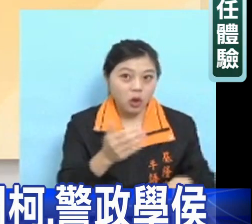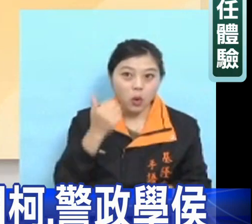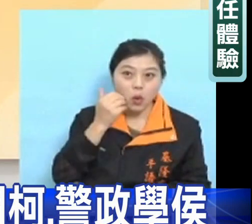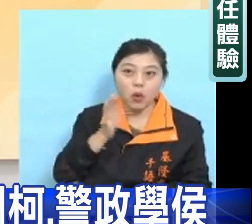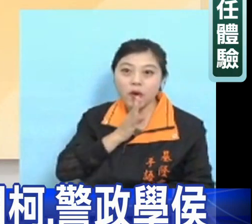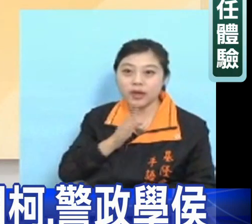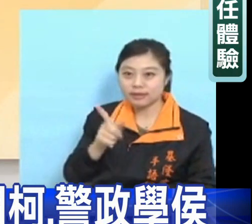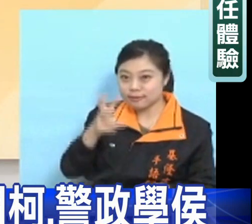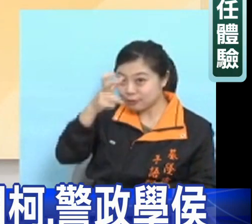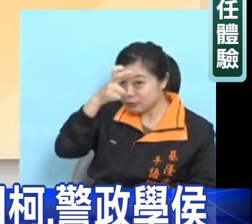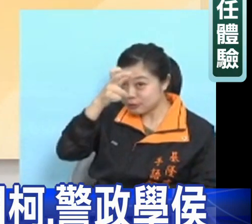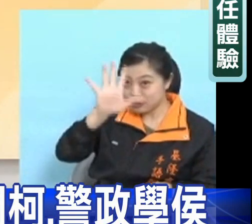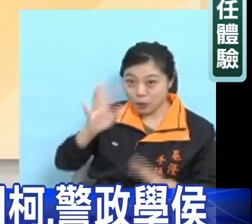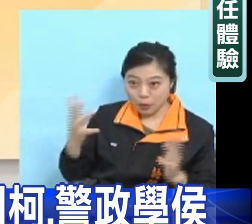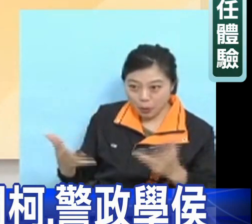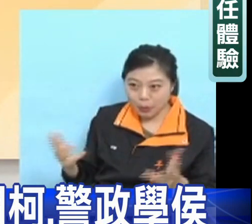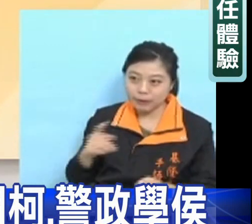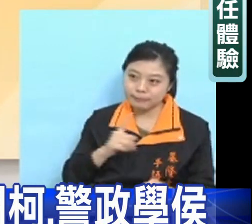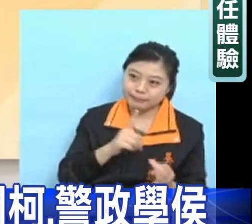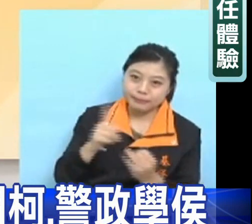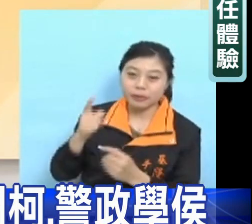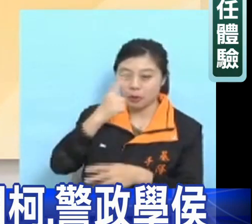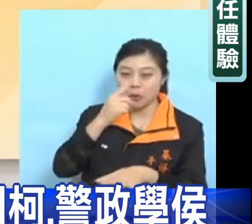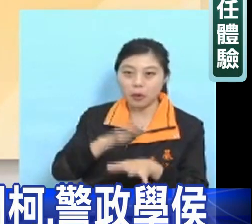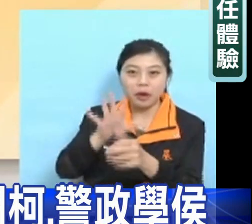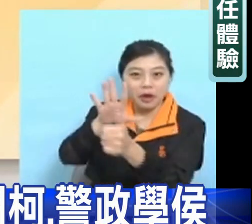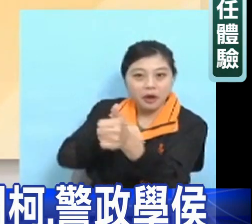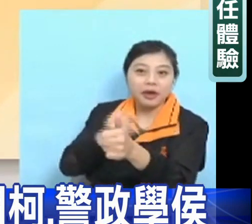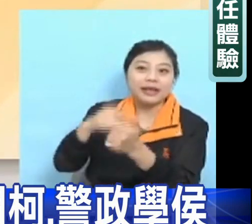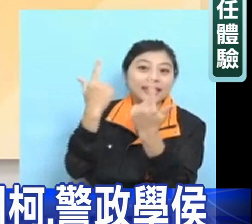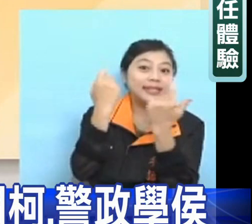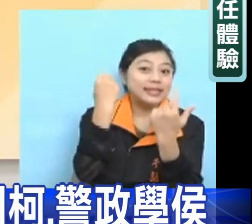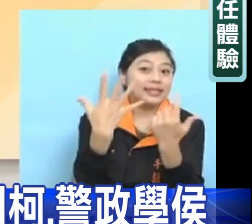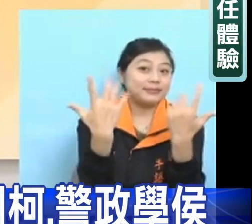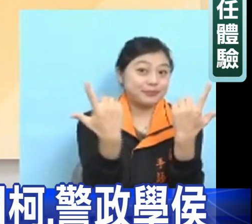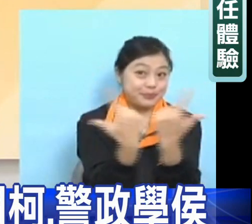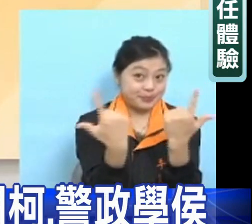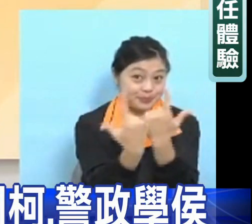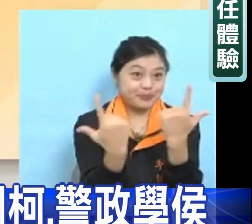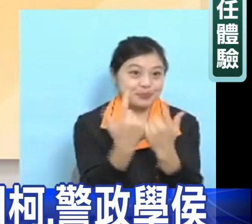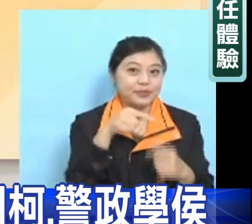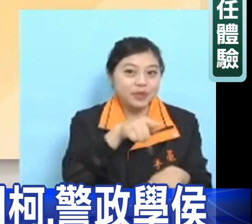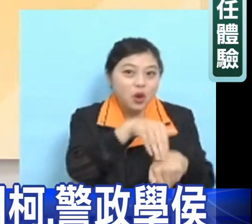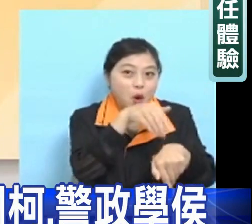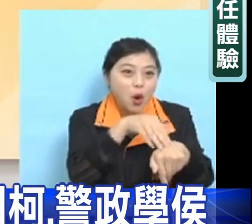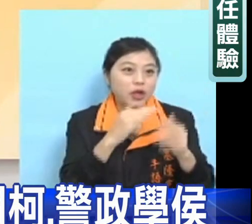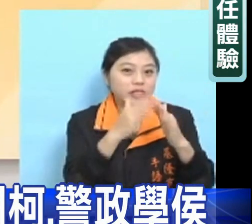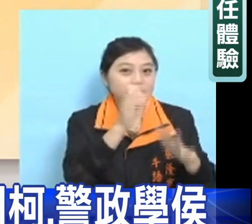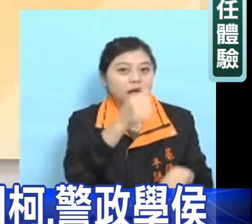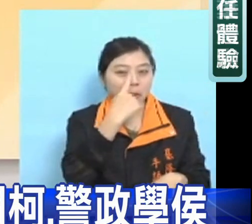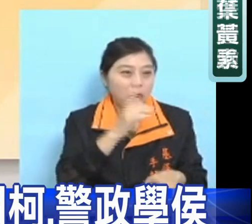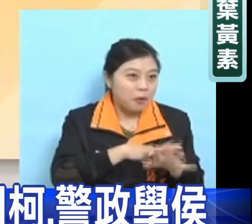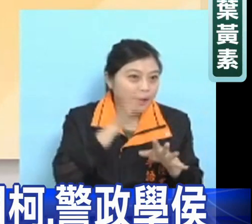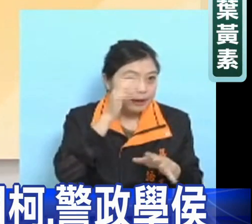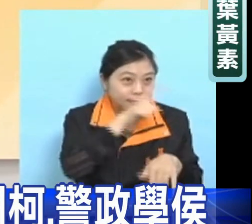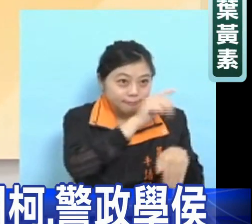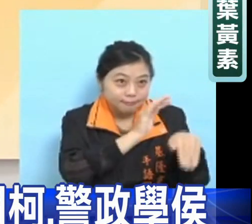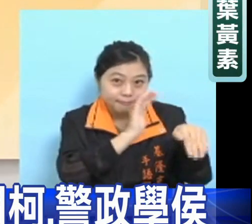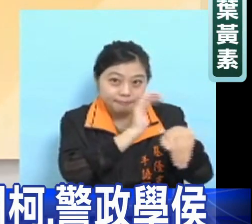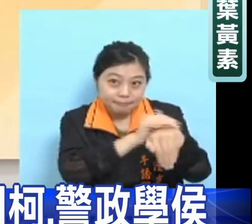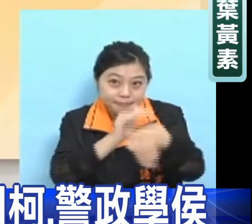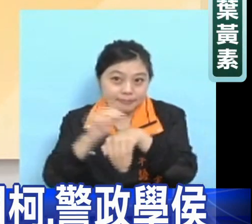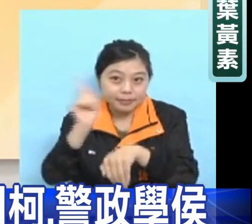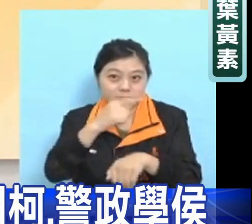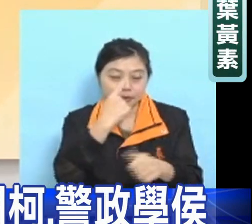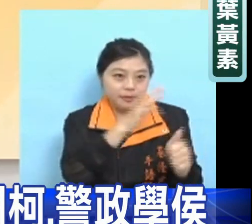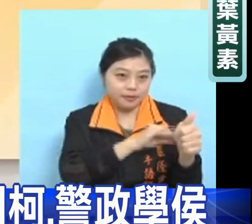侯友宜。好，所以我不会因为说柯文哲市长有时候会骂民进党，就看不到他的